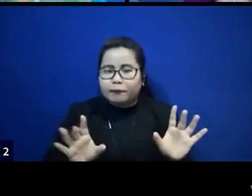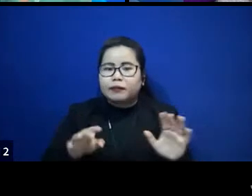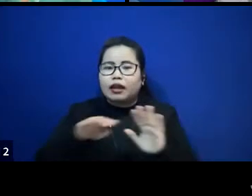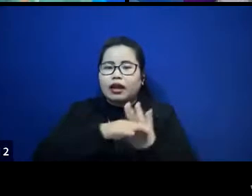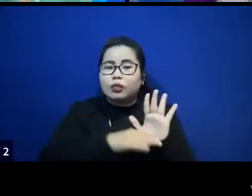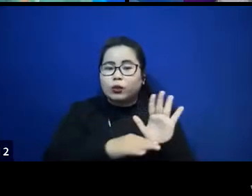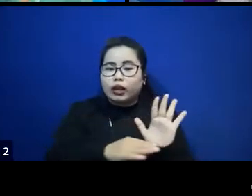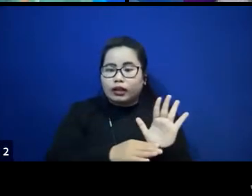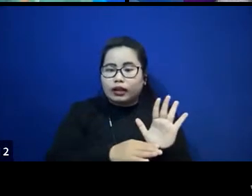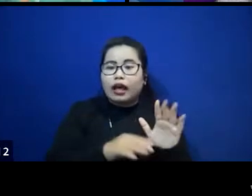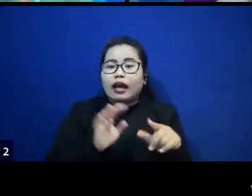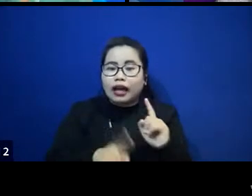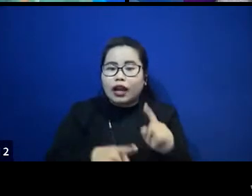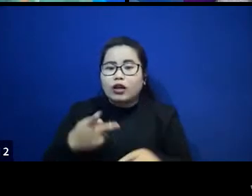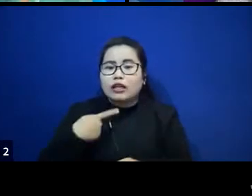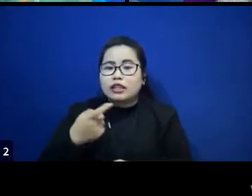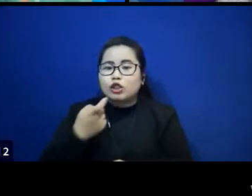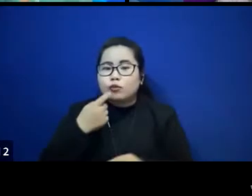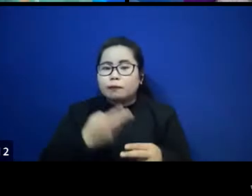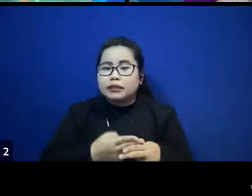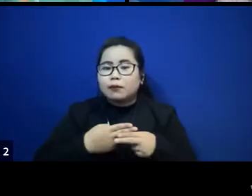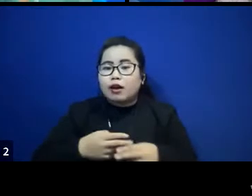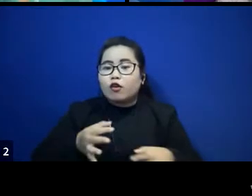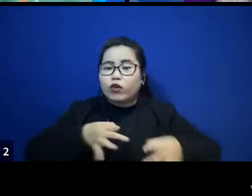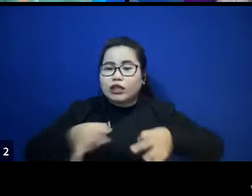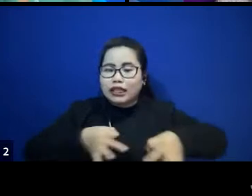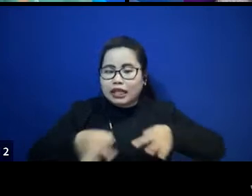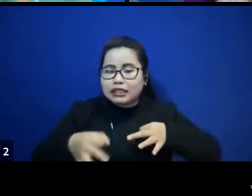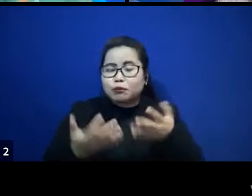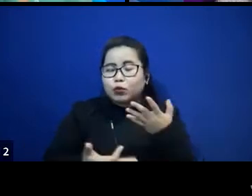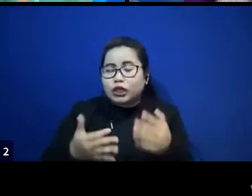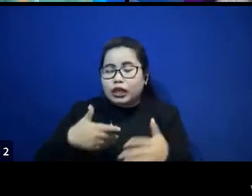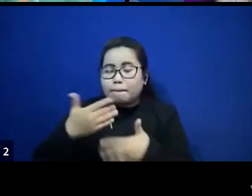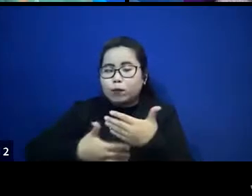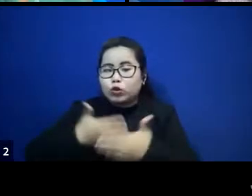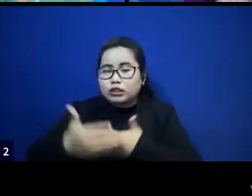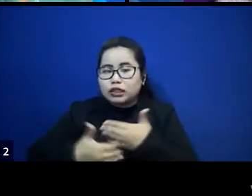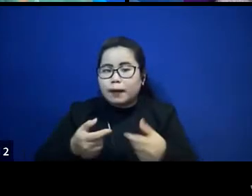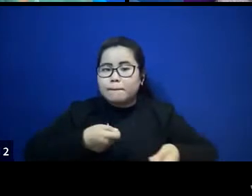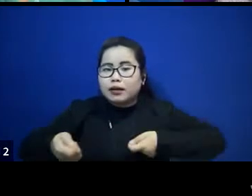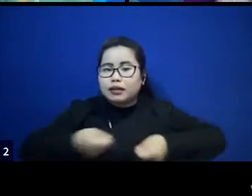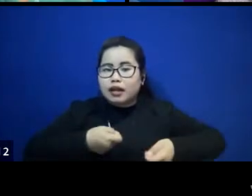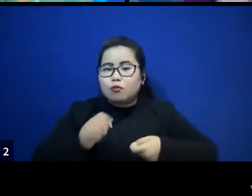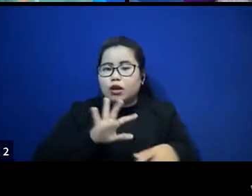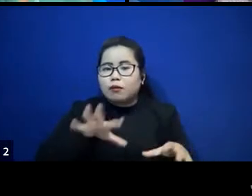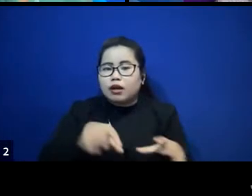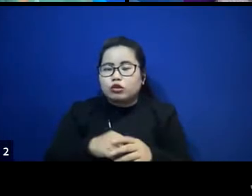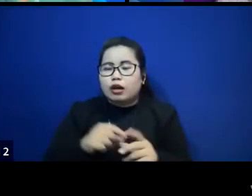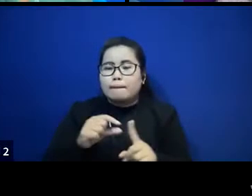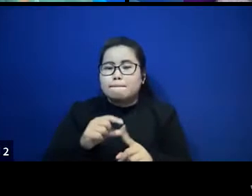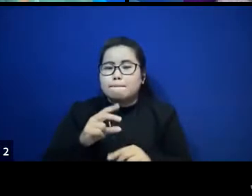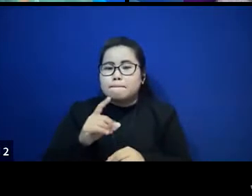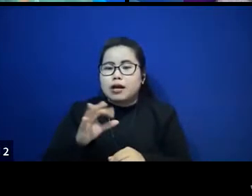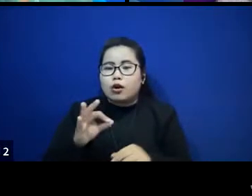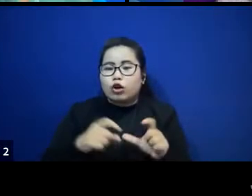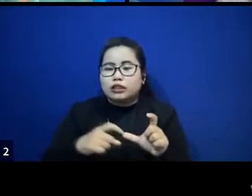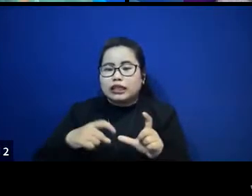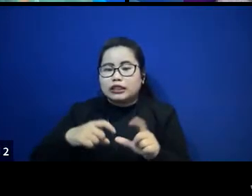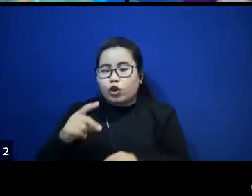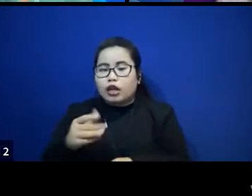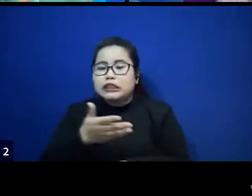kita hanya menyewa fasilitas kita prosesornya pun termasuk prosesor dan